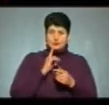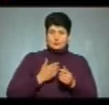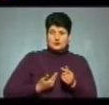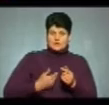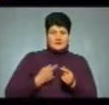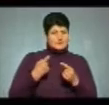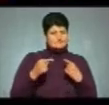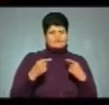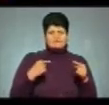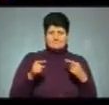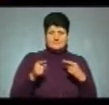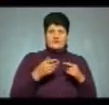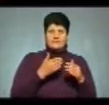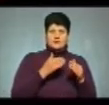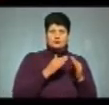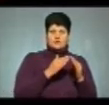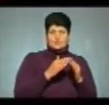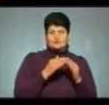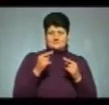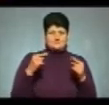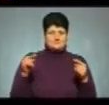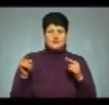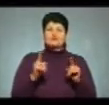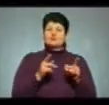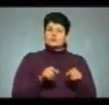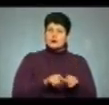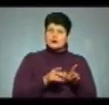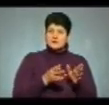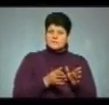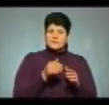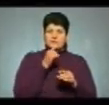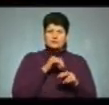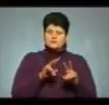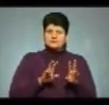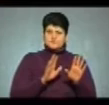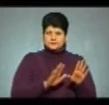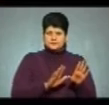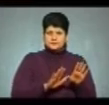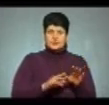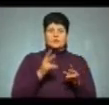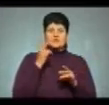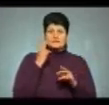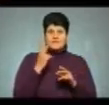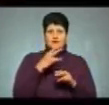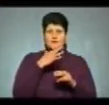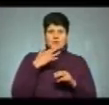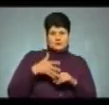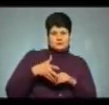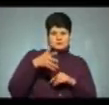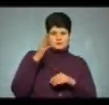суттєво різниться від будинку до будинку. Чому ж так? Спробуємо розібратися. Ось дві